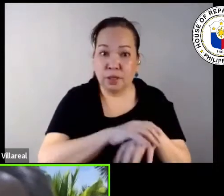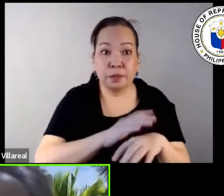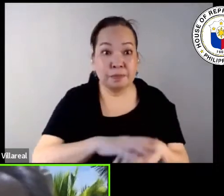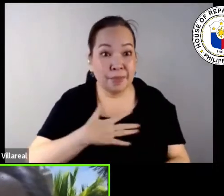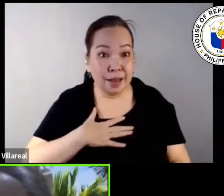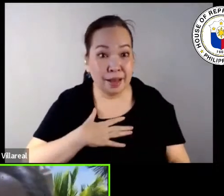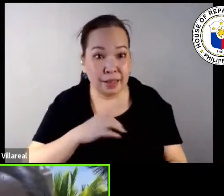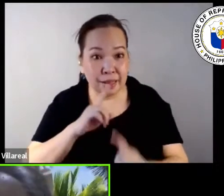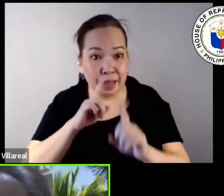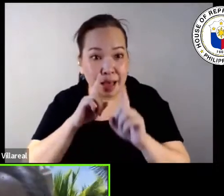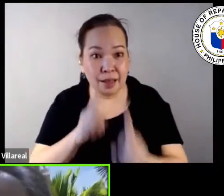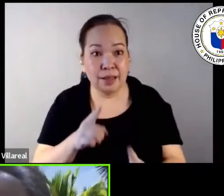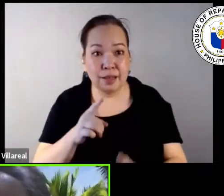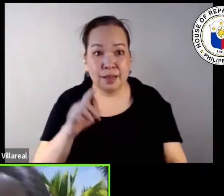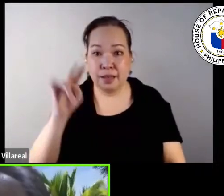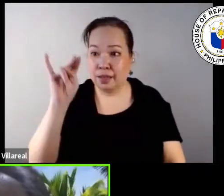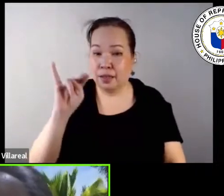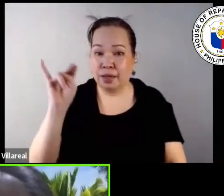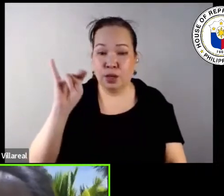dyan,